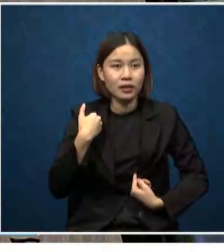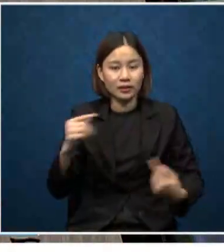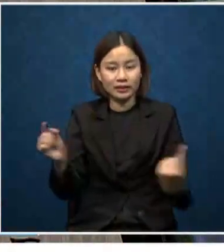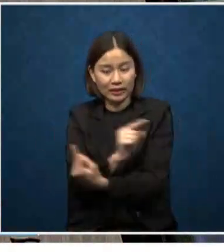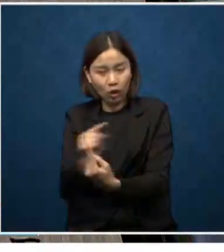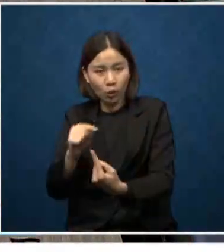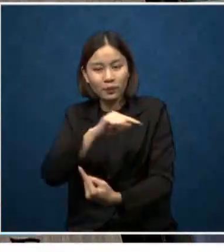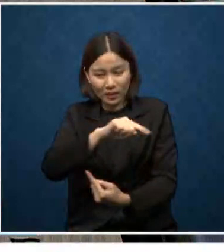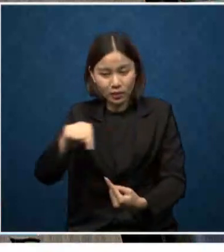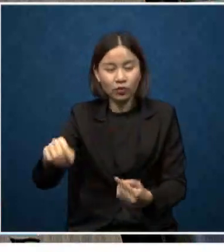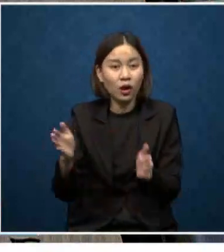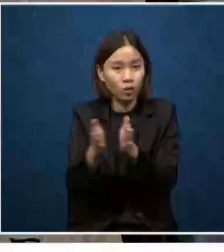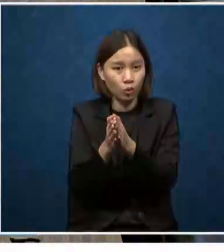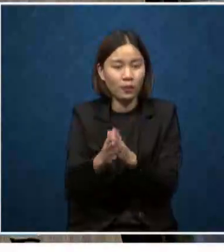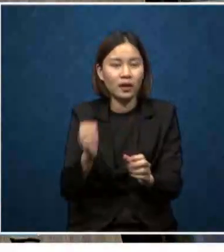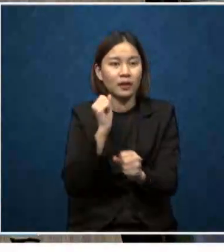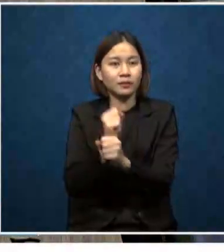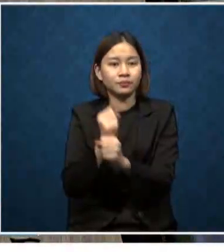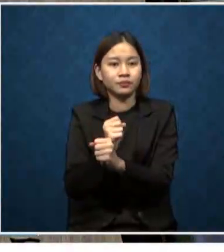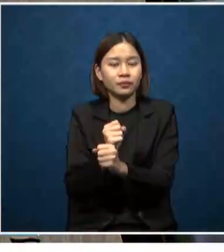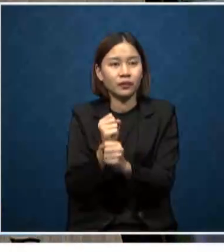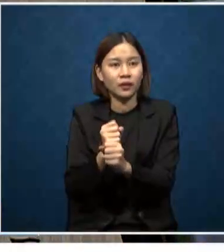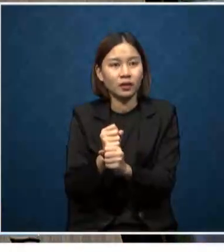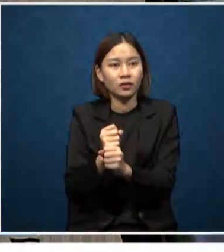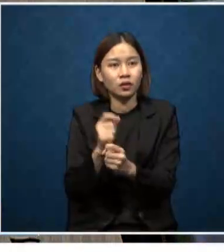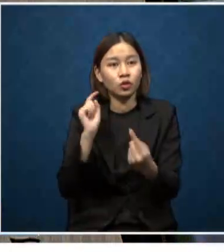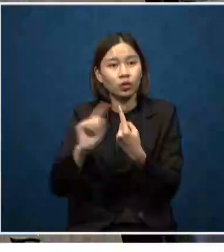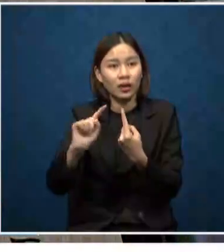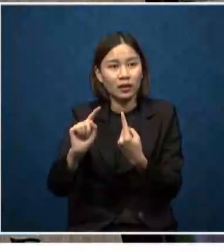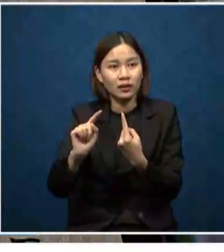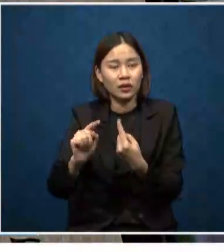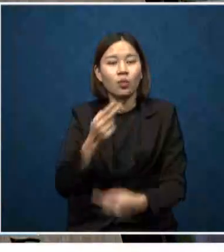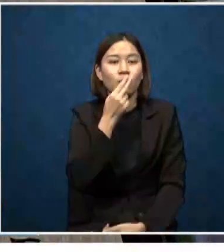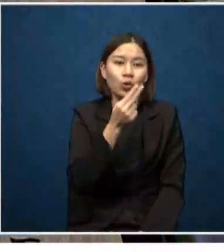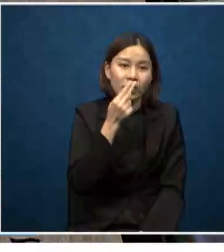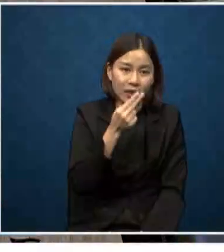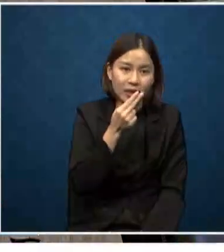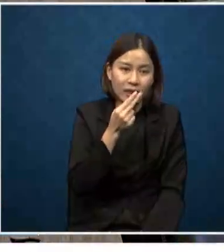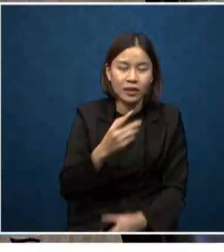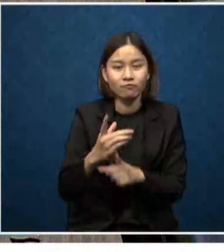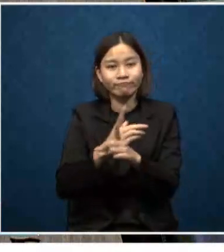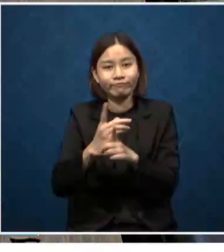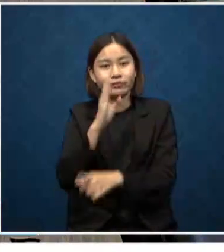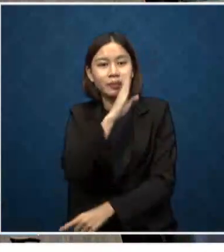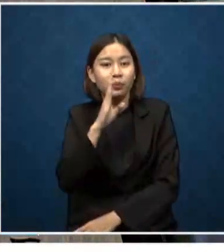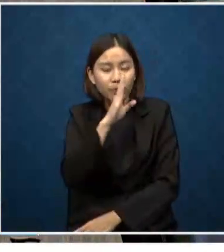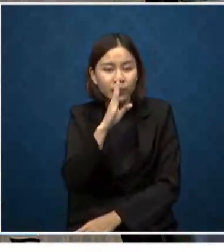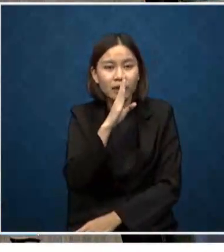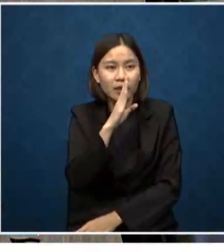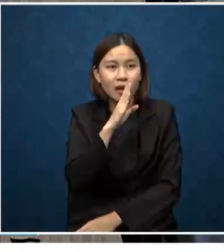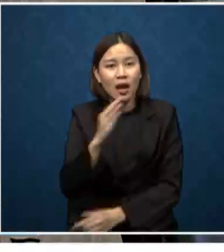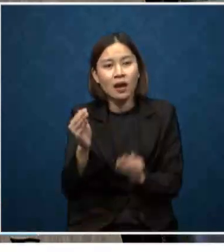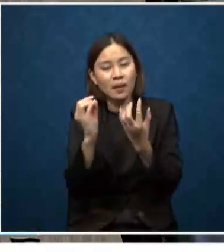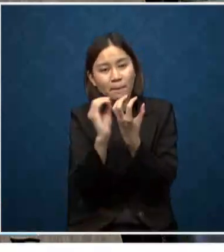สังคมท่านทำเอาไว้หนักก็คือทางเรื่องของบุหรี่แอลกอฮอล์เรื่องทาน